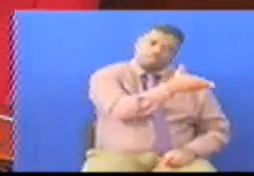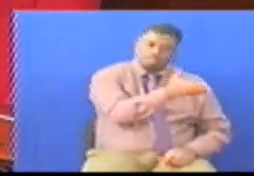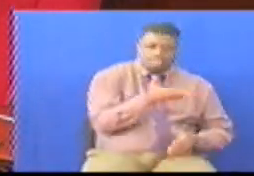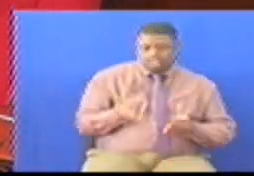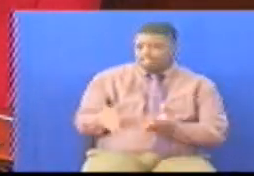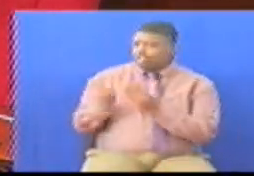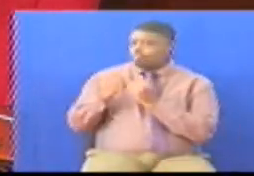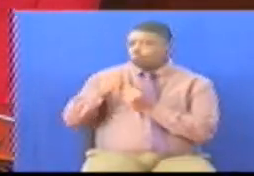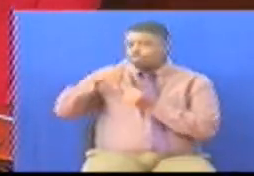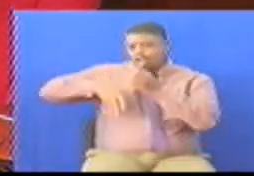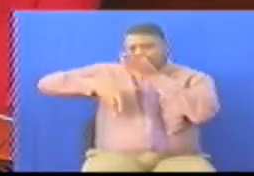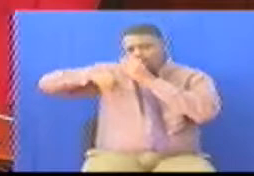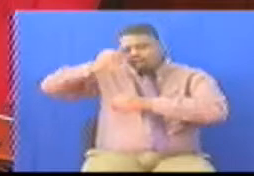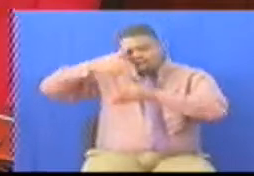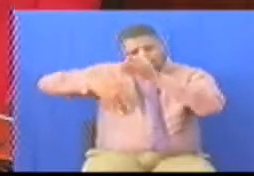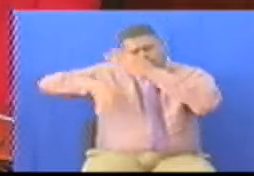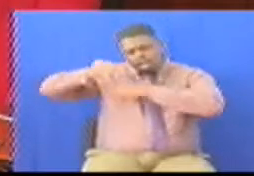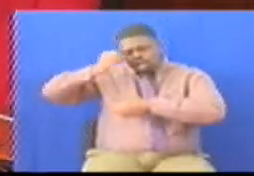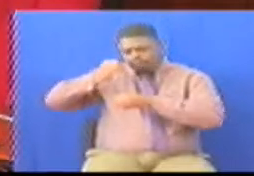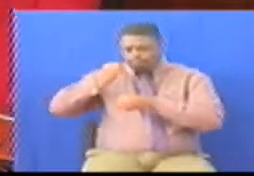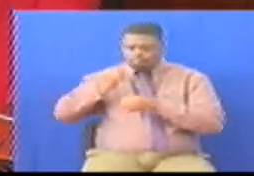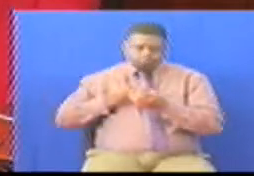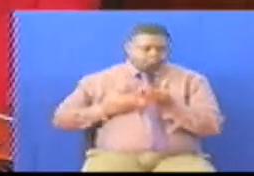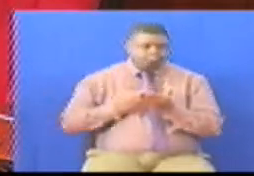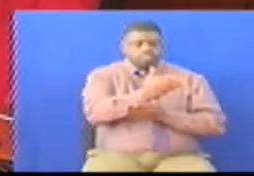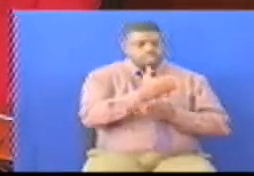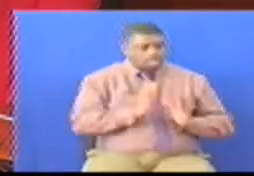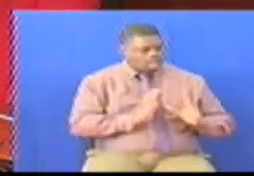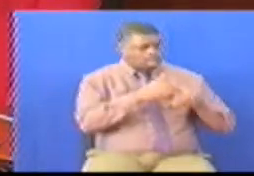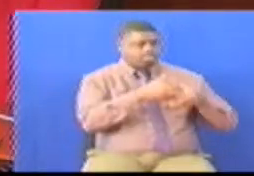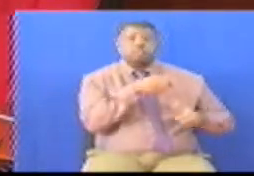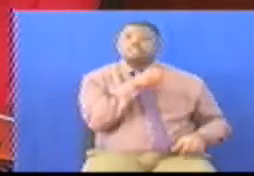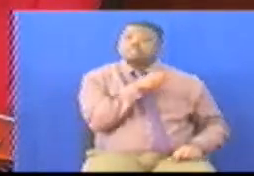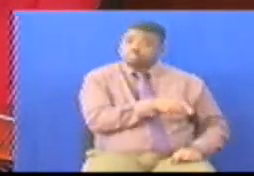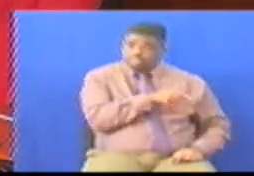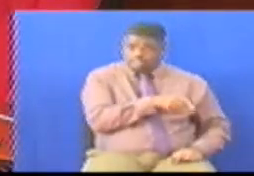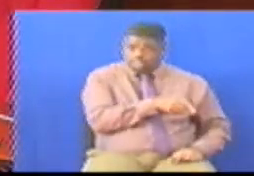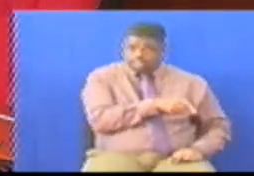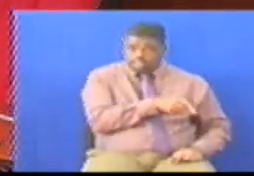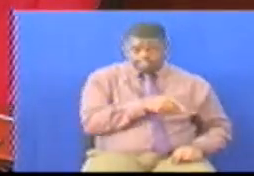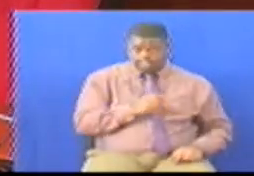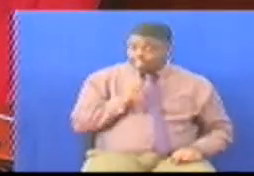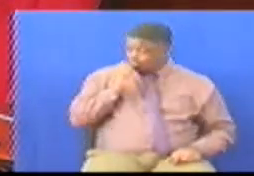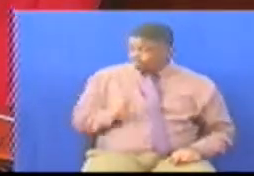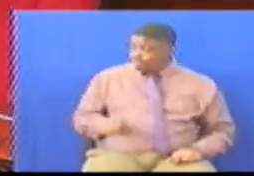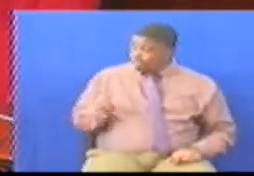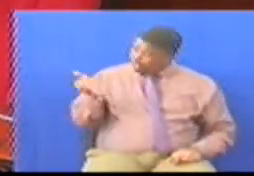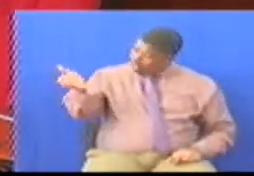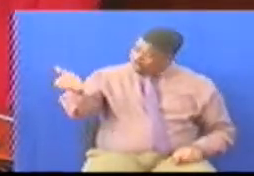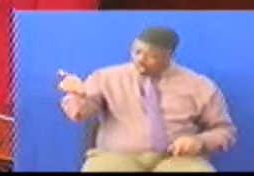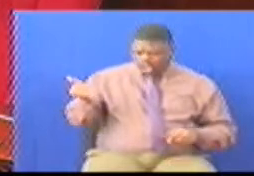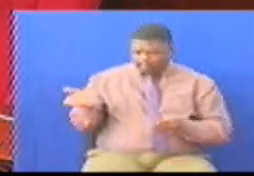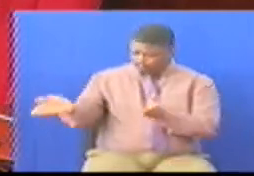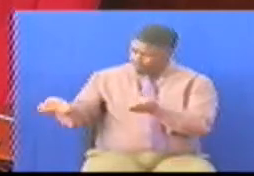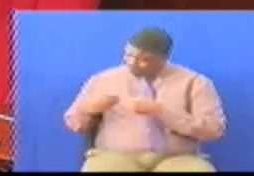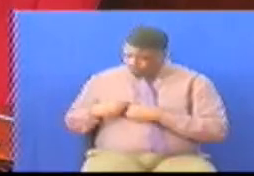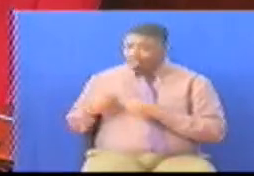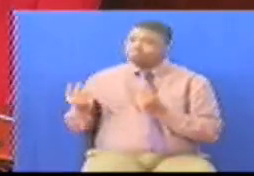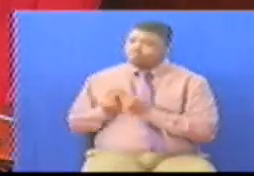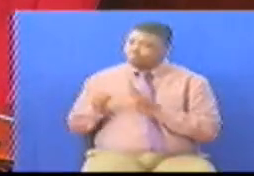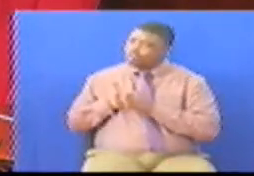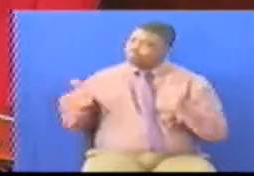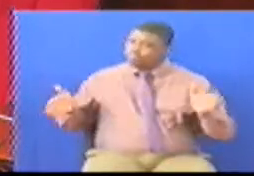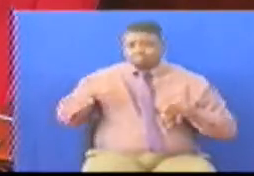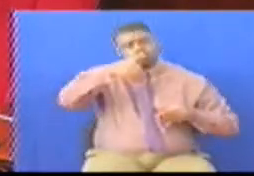nimeweza kujifunza mengi sana kupitia kamati hii. Lakini kama hiyo haitoshi, Mheshimiwa Spika, ulinipa nafasi ya kuwa pia mjumbe wa